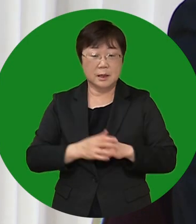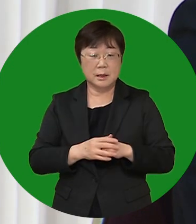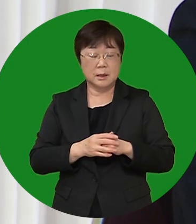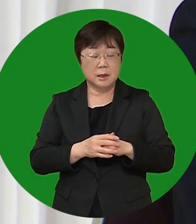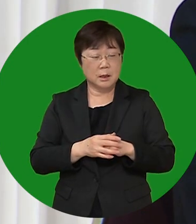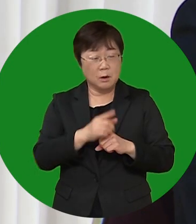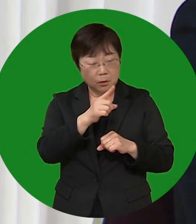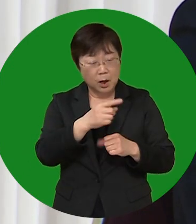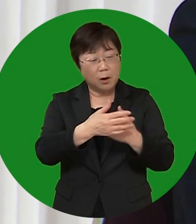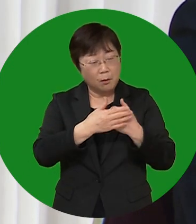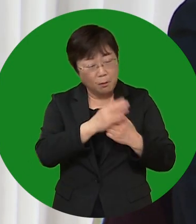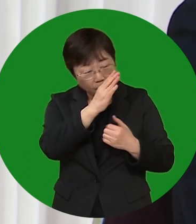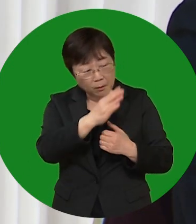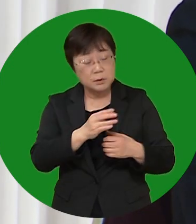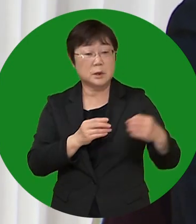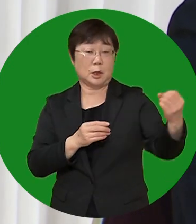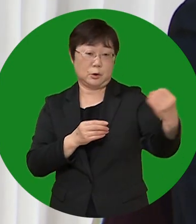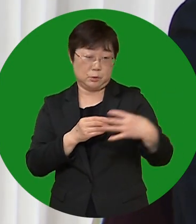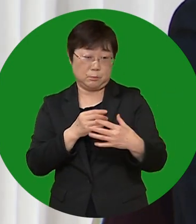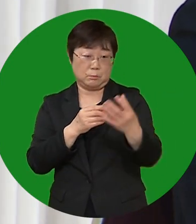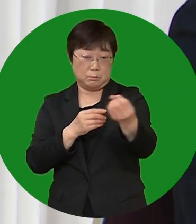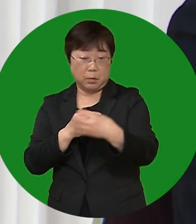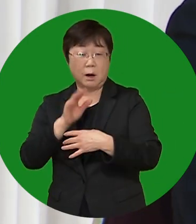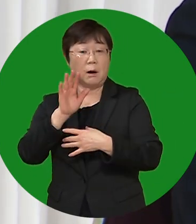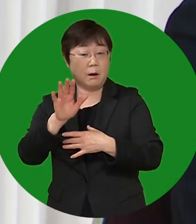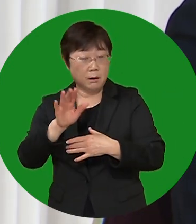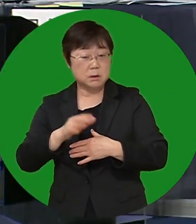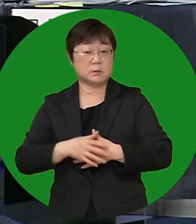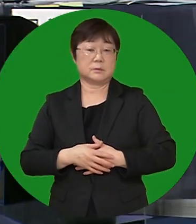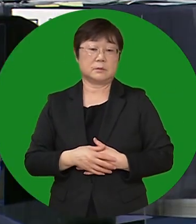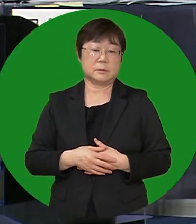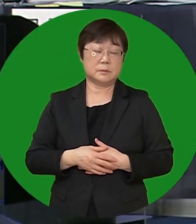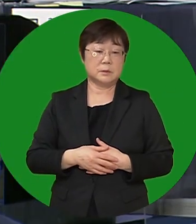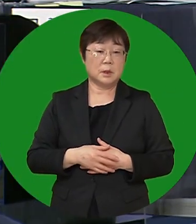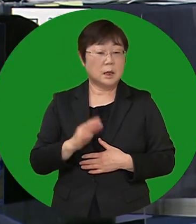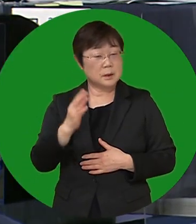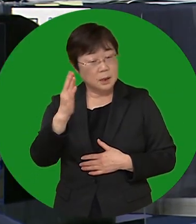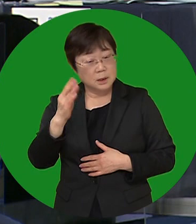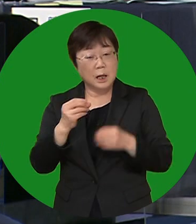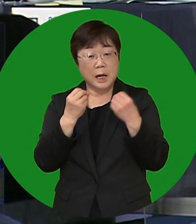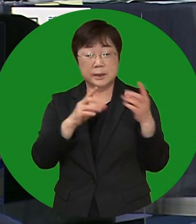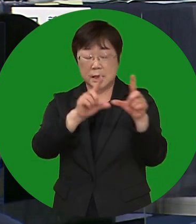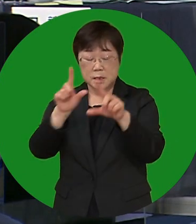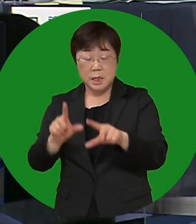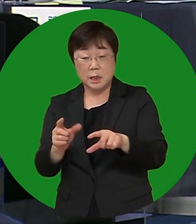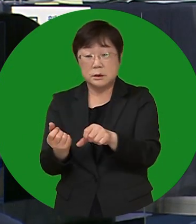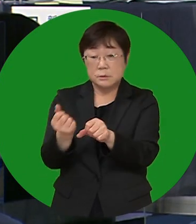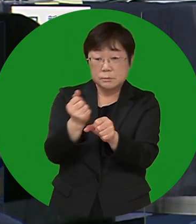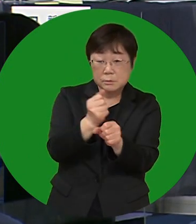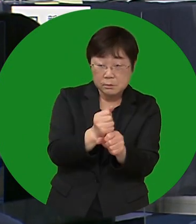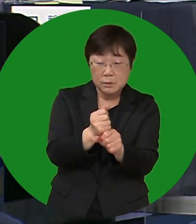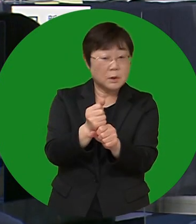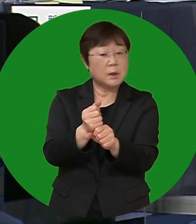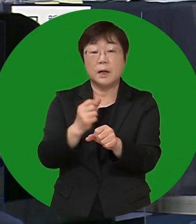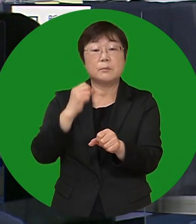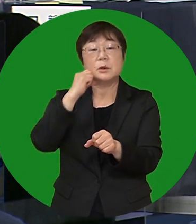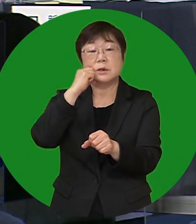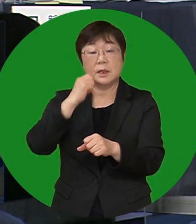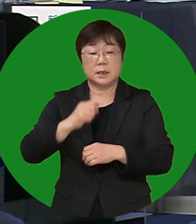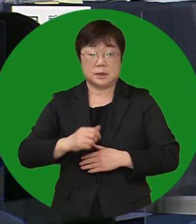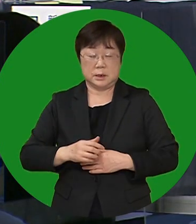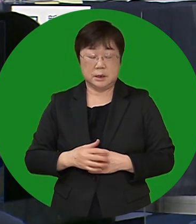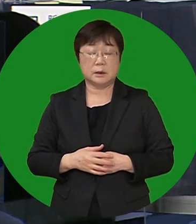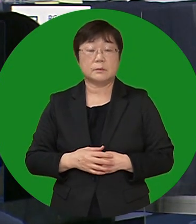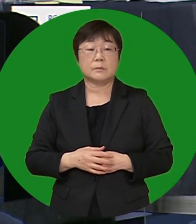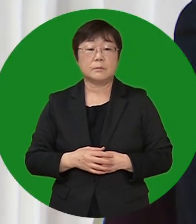職員にこれをしてほしいという風の要望がたくさん出されておりますやはり新しい生活様式というのは中元には戻らないという